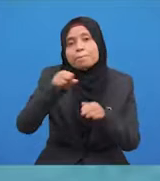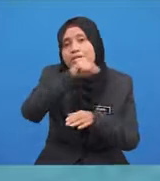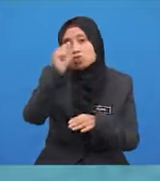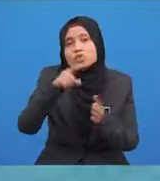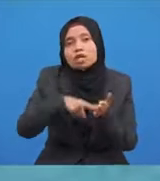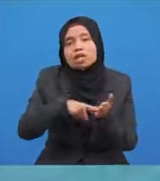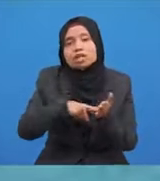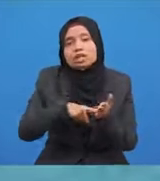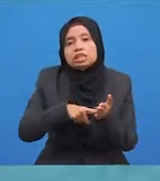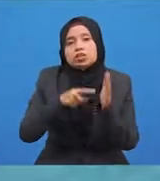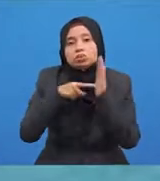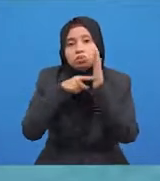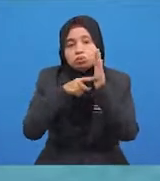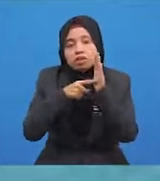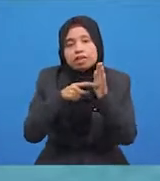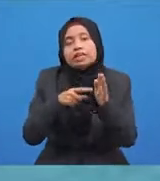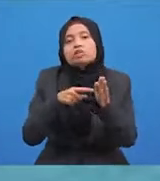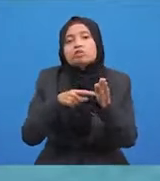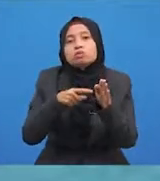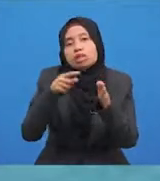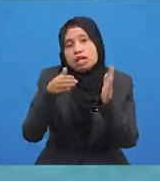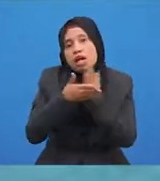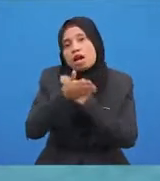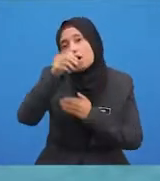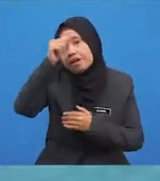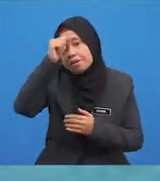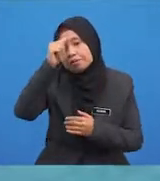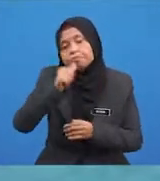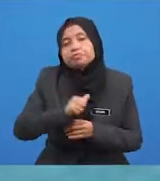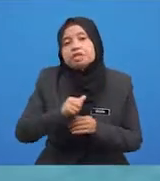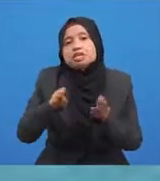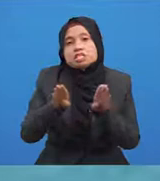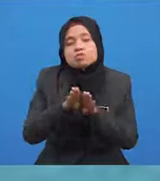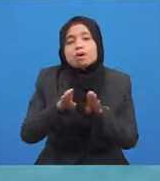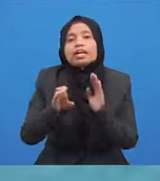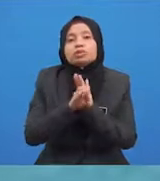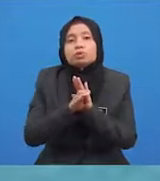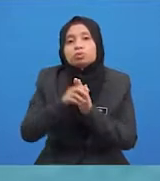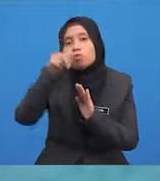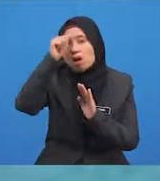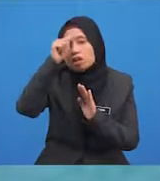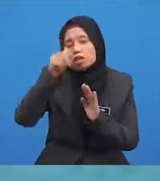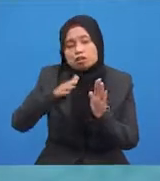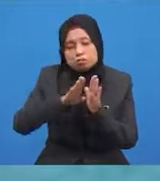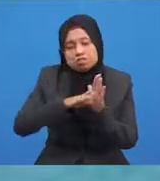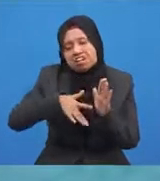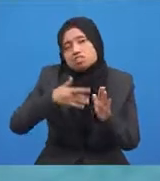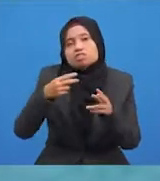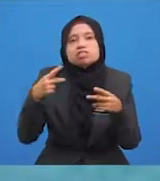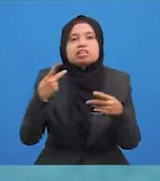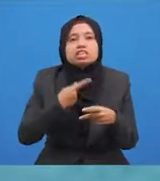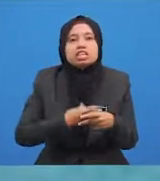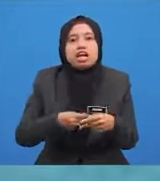turut ditonjolkan oleh watak utama iaitu ayah. Sebagai contoh, ayah berasa kasihan